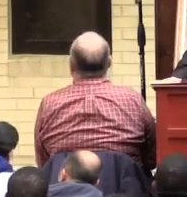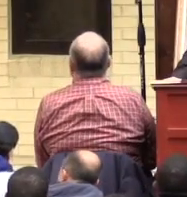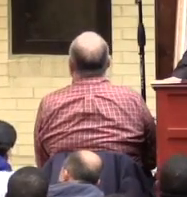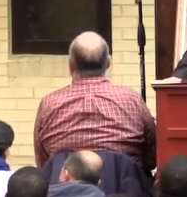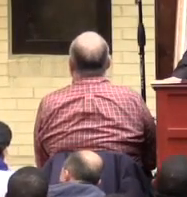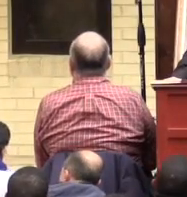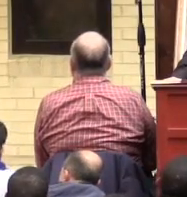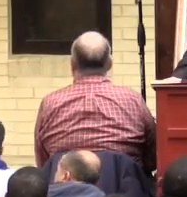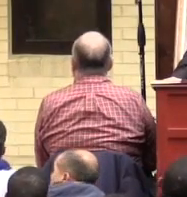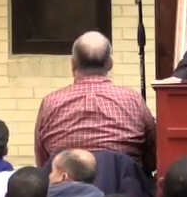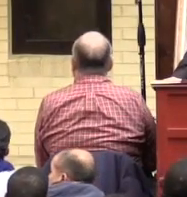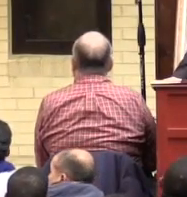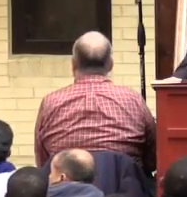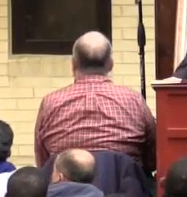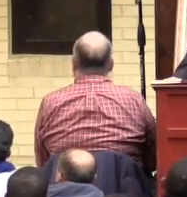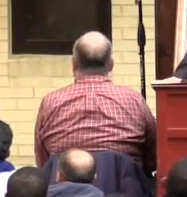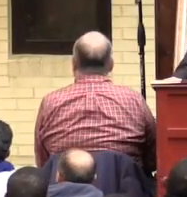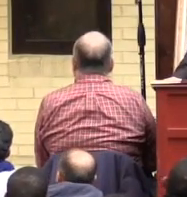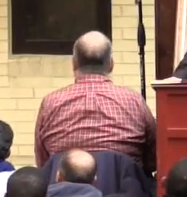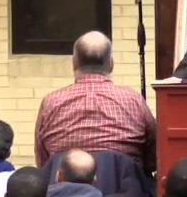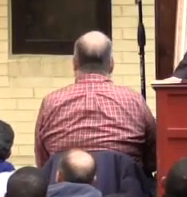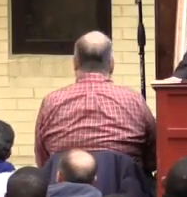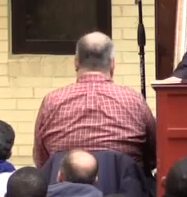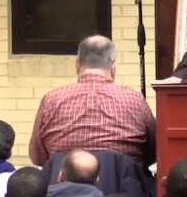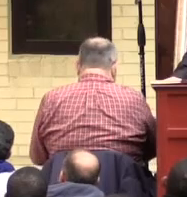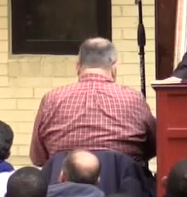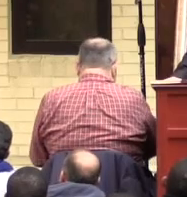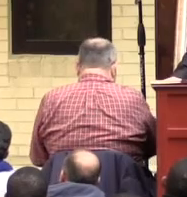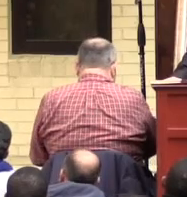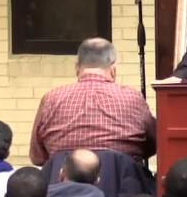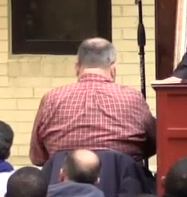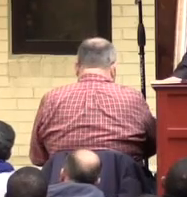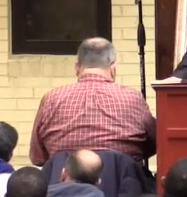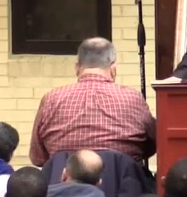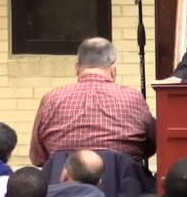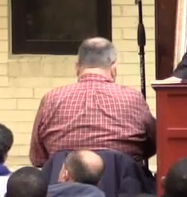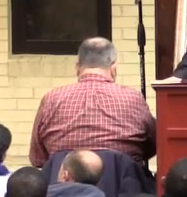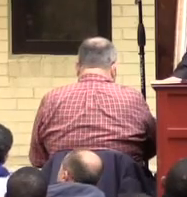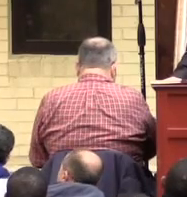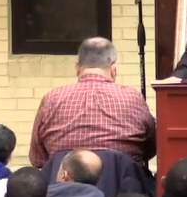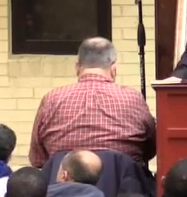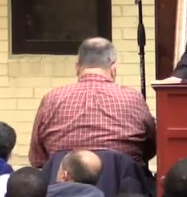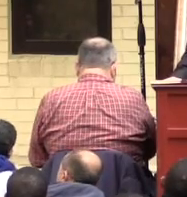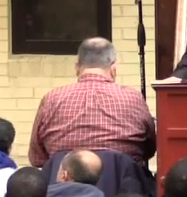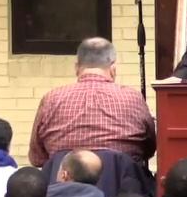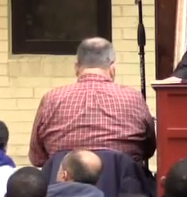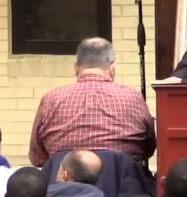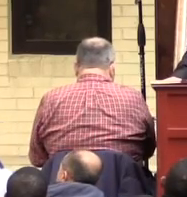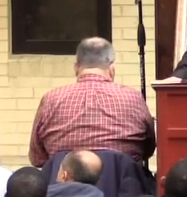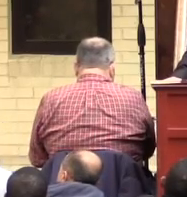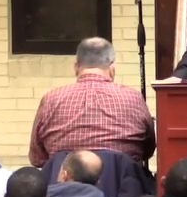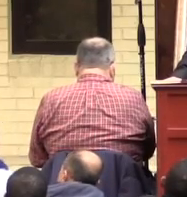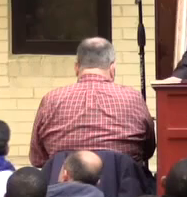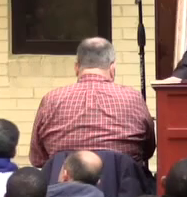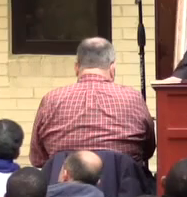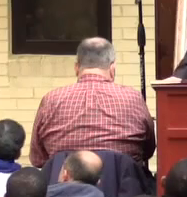ولا قوة إلا بالله العلي العظيم. وأشهد أن لا إله إلا الله وحده لا شريك له، وأشهد أن